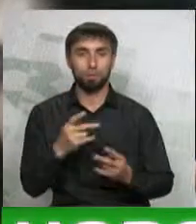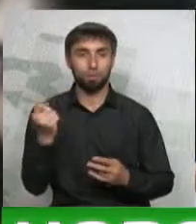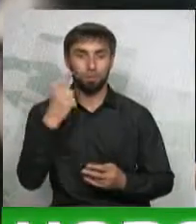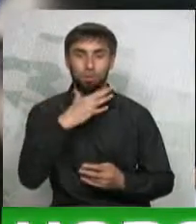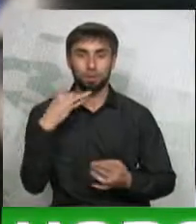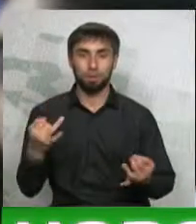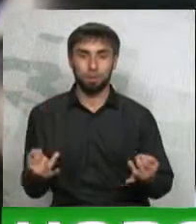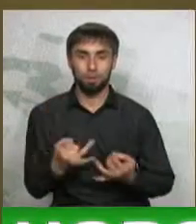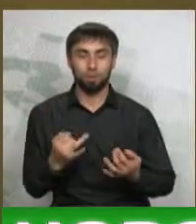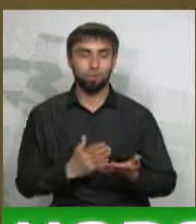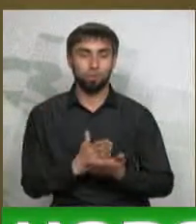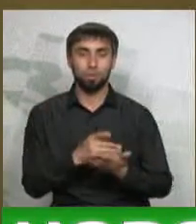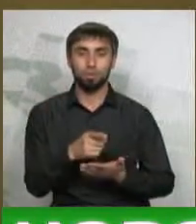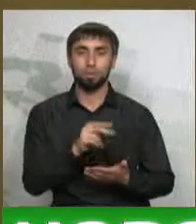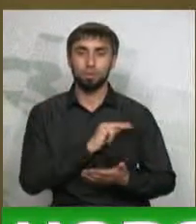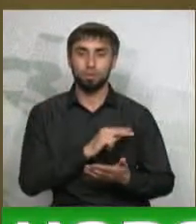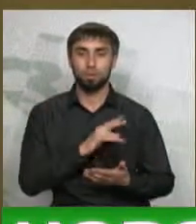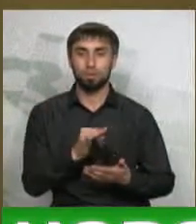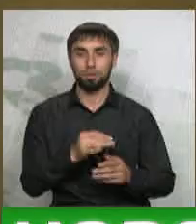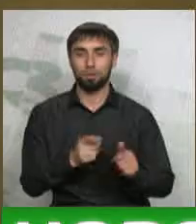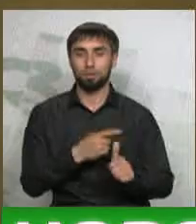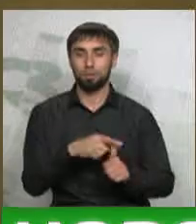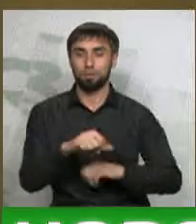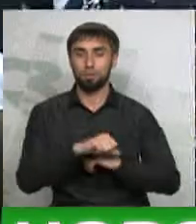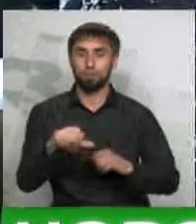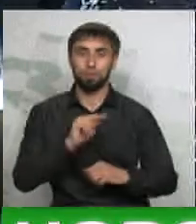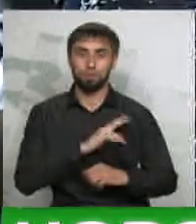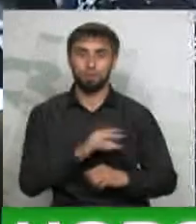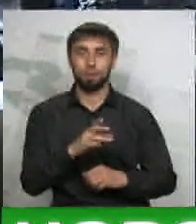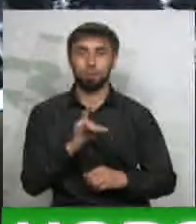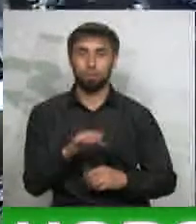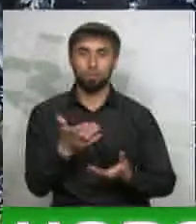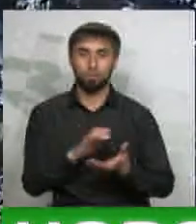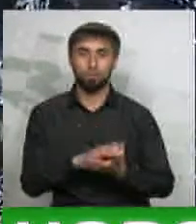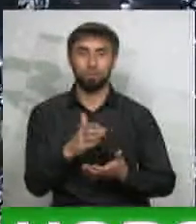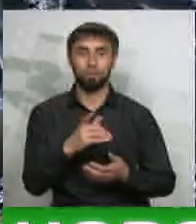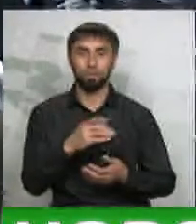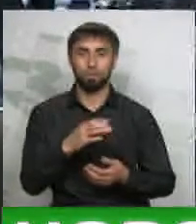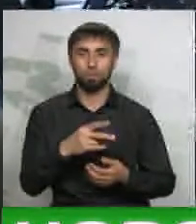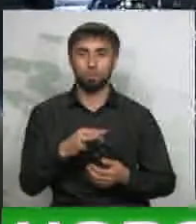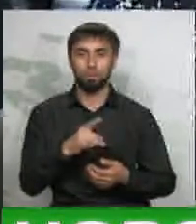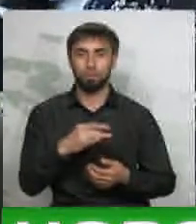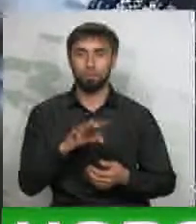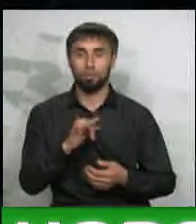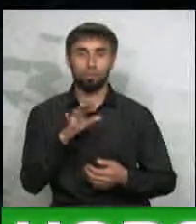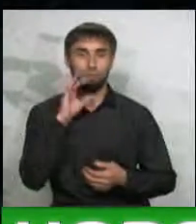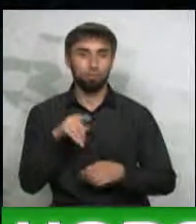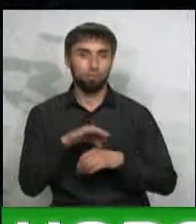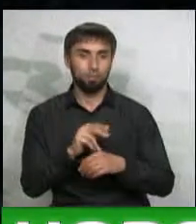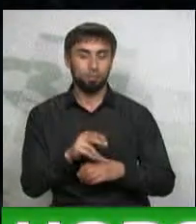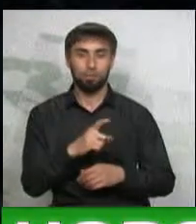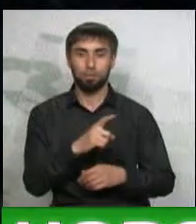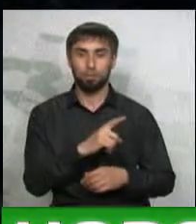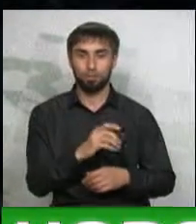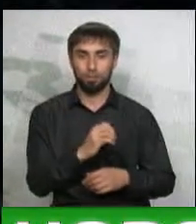много интересного о служебных буднях воинов переднего края, ознакомиться с их бытом, основами следопытства и служебного собаководства.